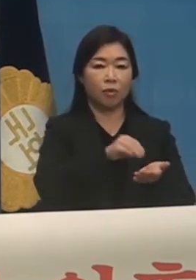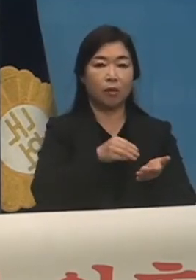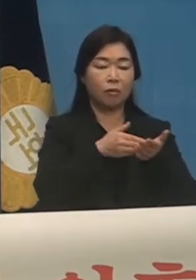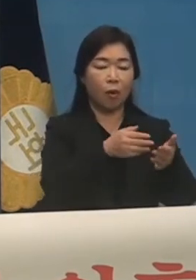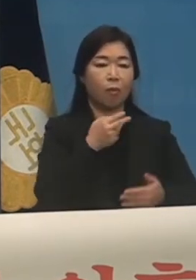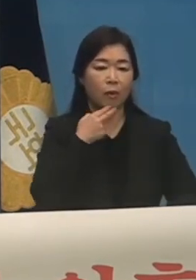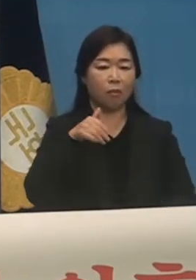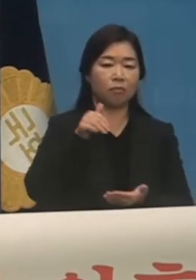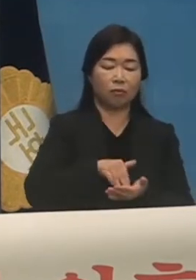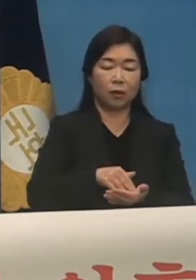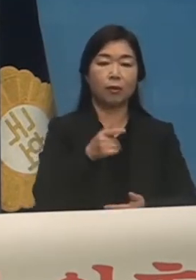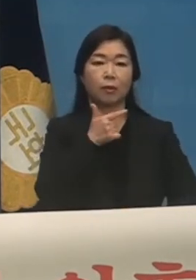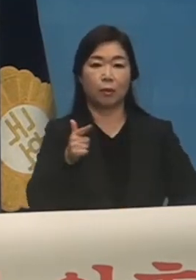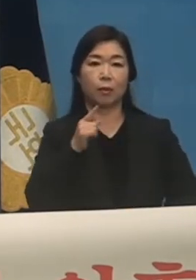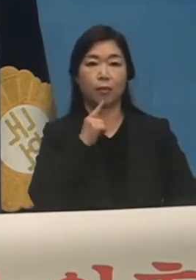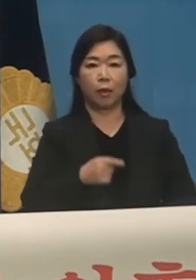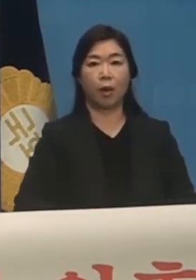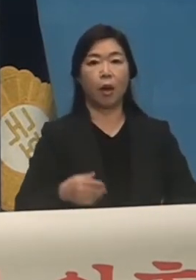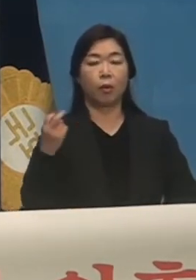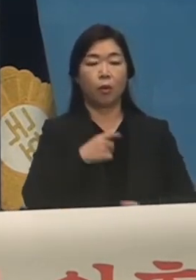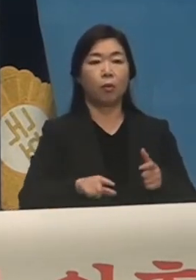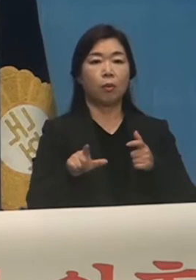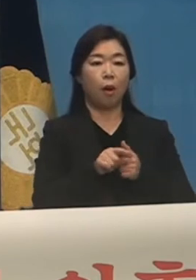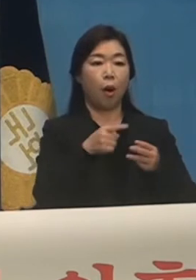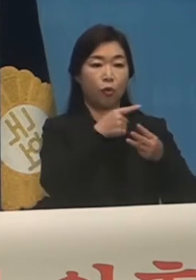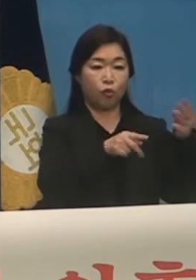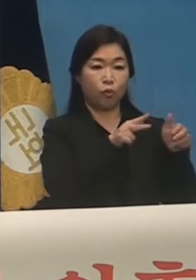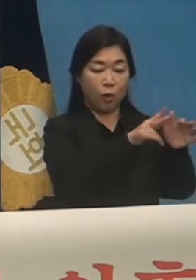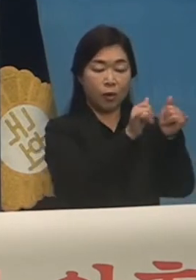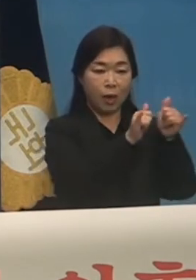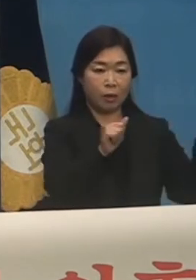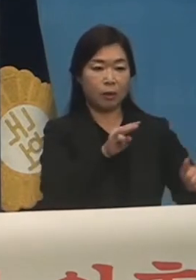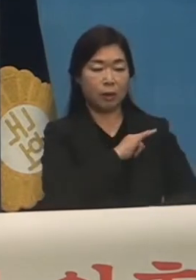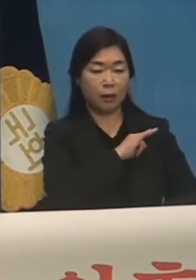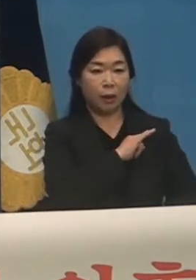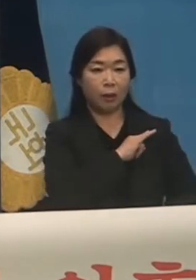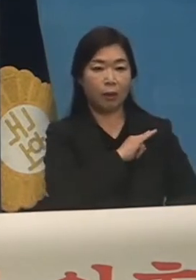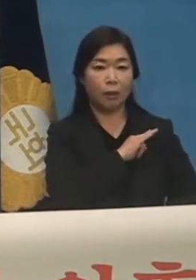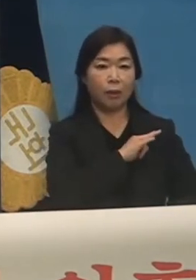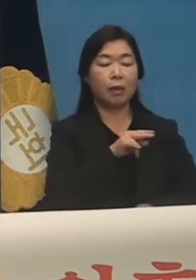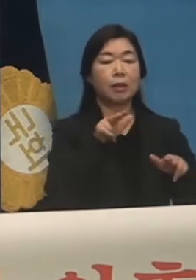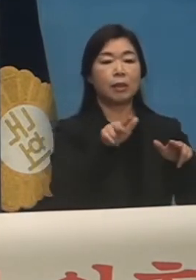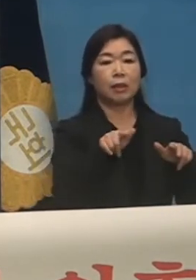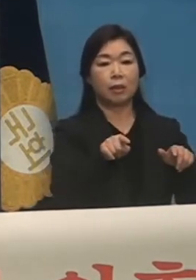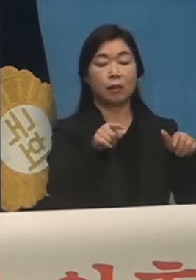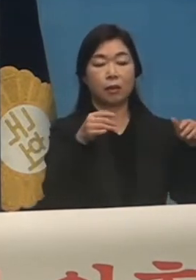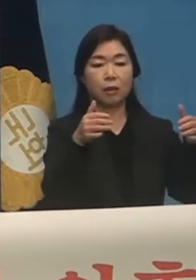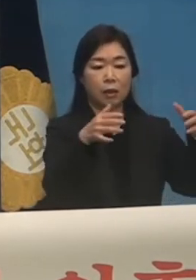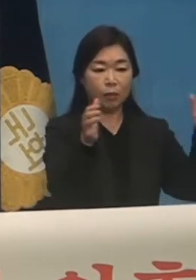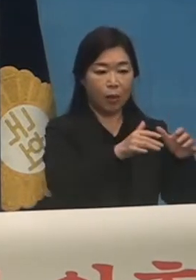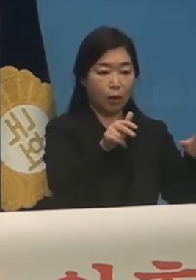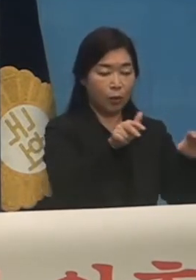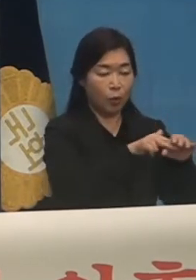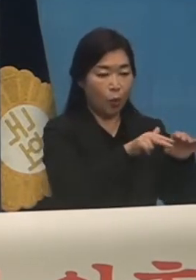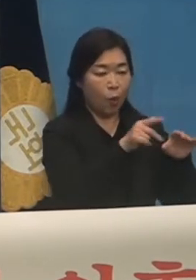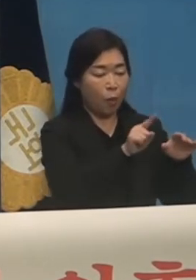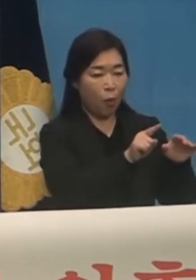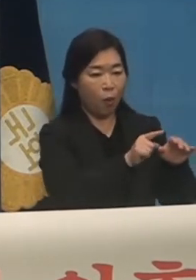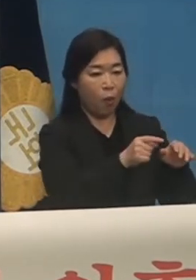한다. 여기에 더하여 윤 후보는 이 집단 교주의 영향을 받고